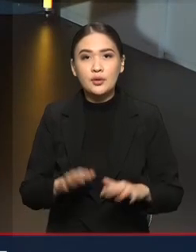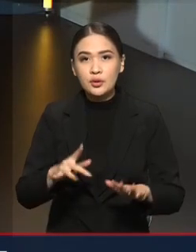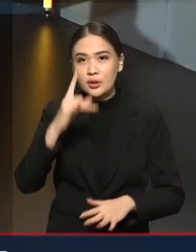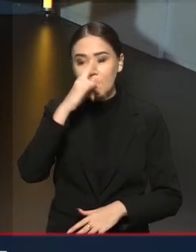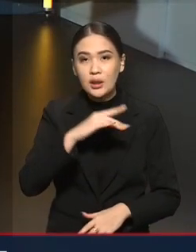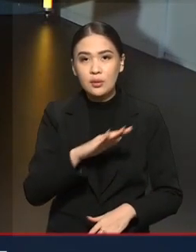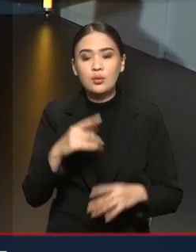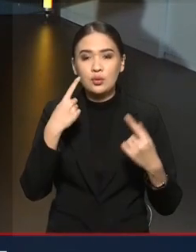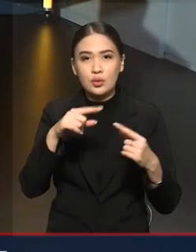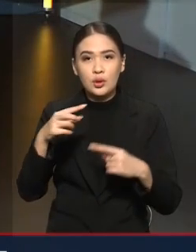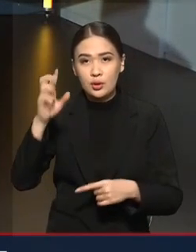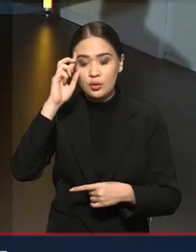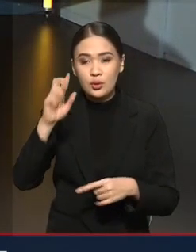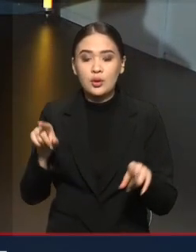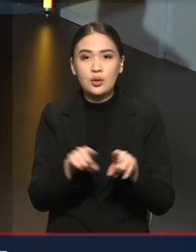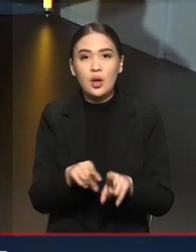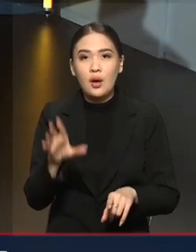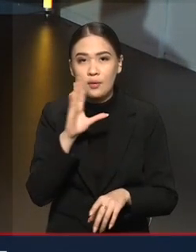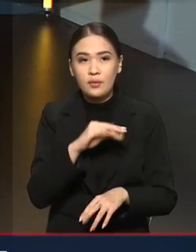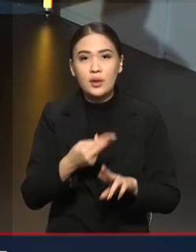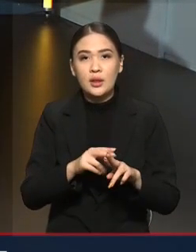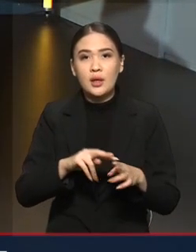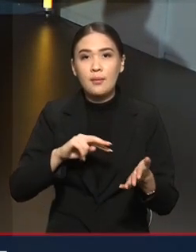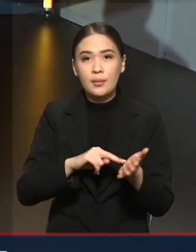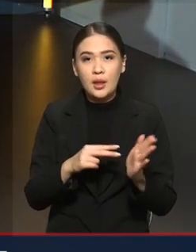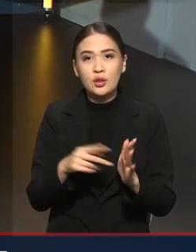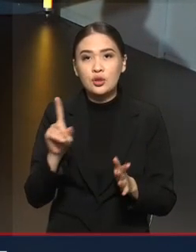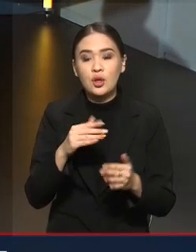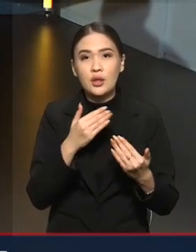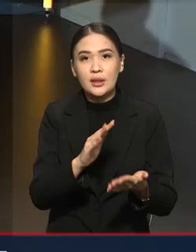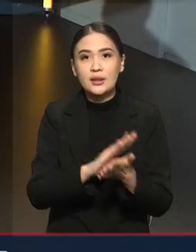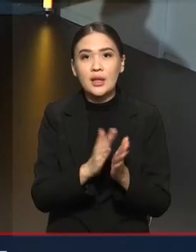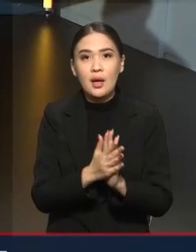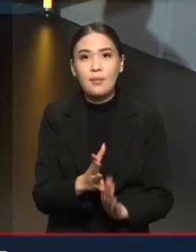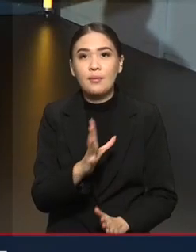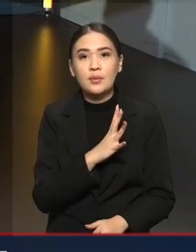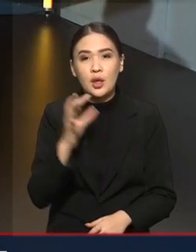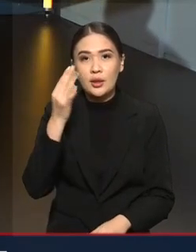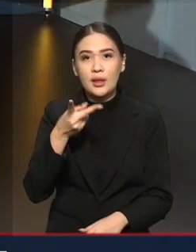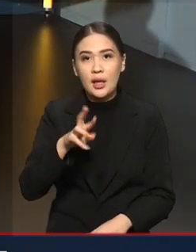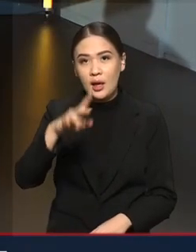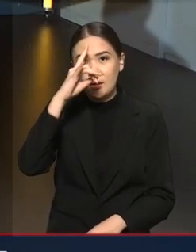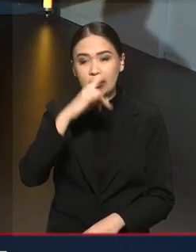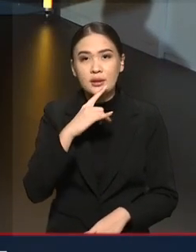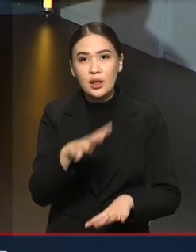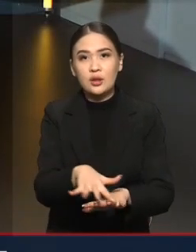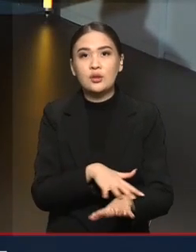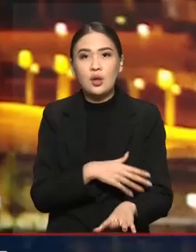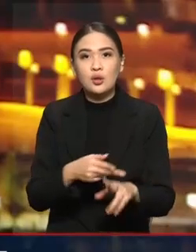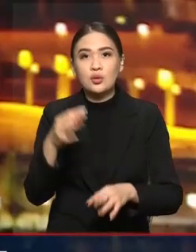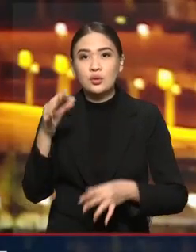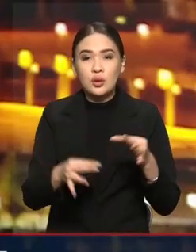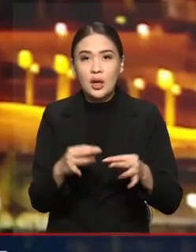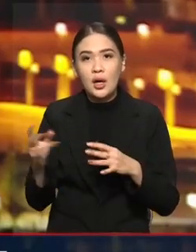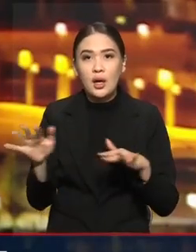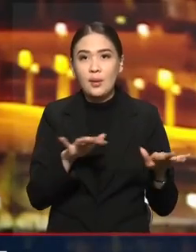и на другие страны и в этом плане вот то что эта сделка позволила избежать для Казахстана длительных судебных разбирательств